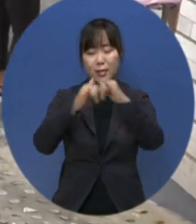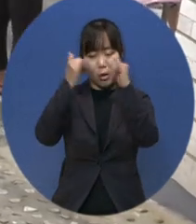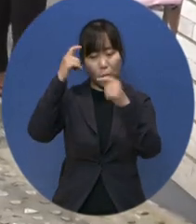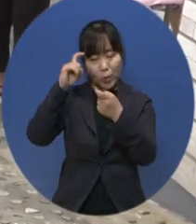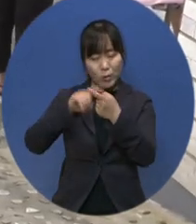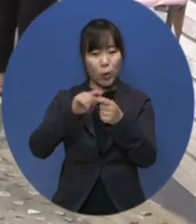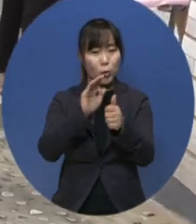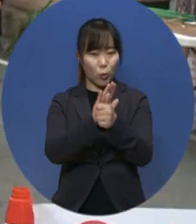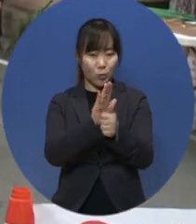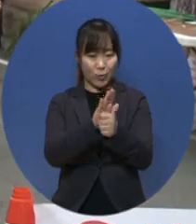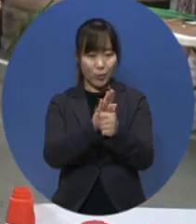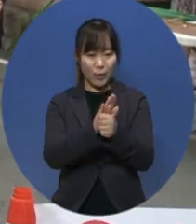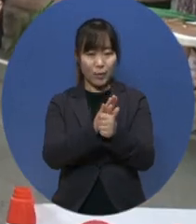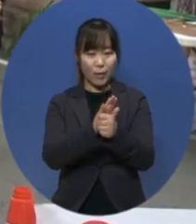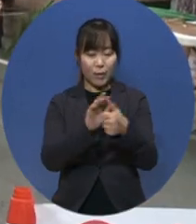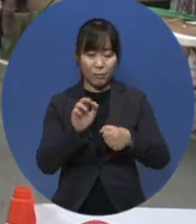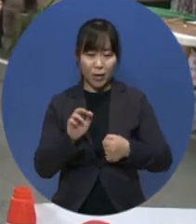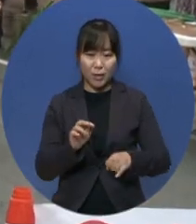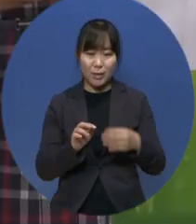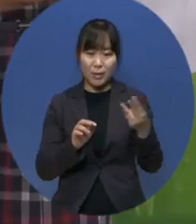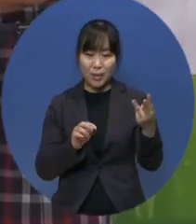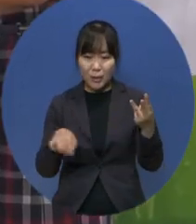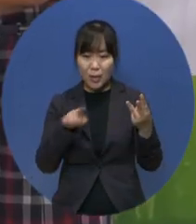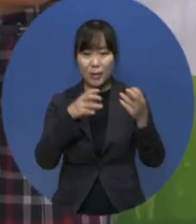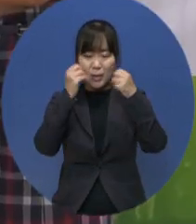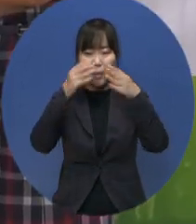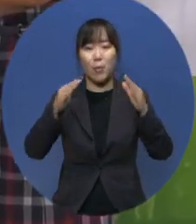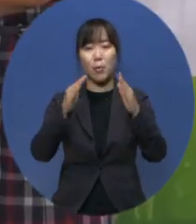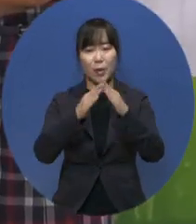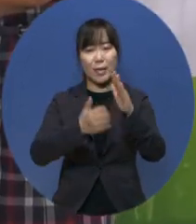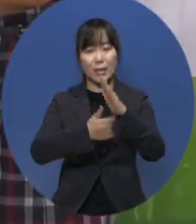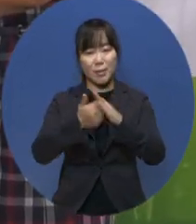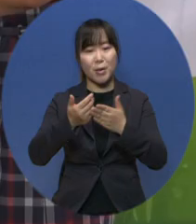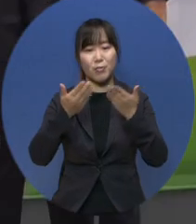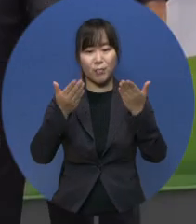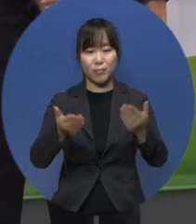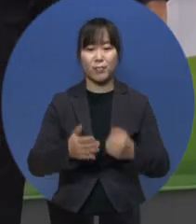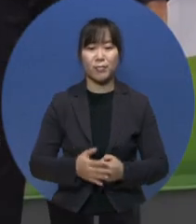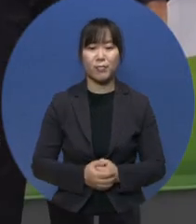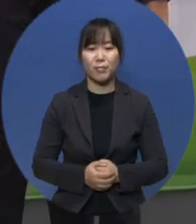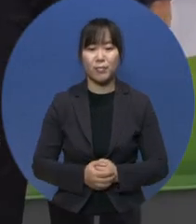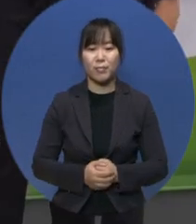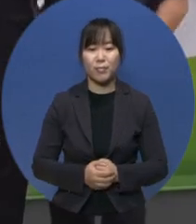도움이 삼남매에게는 새 보금자리와 희망을 안겼습니다.